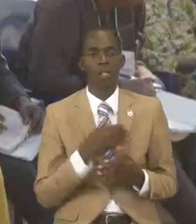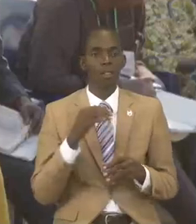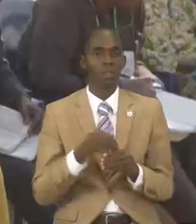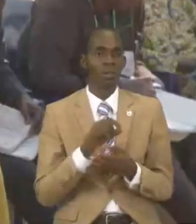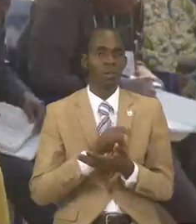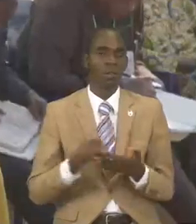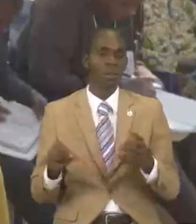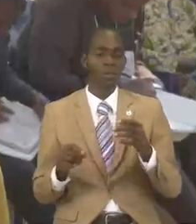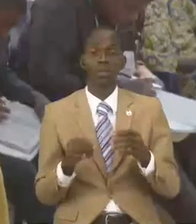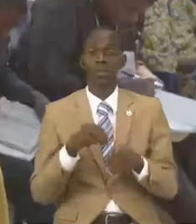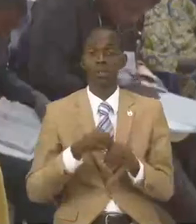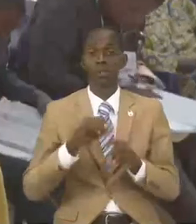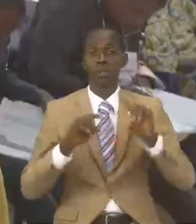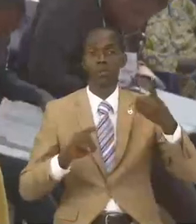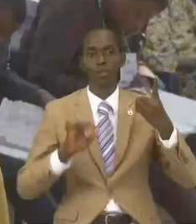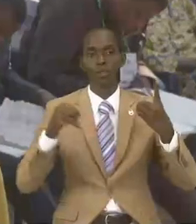En 1 Jean,